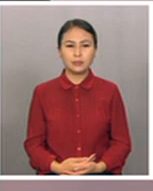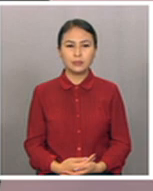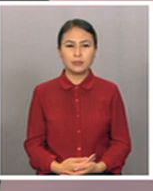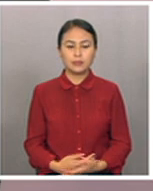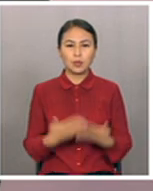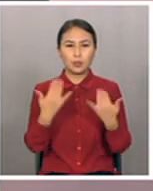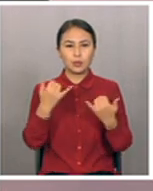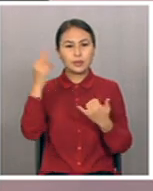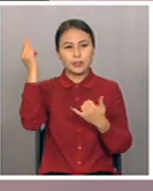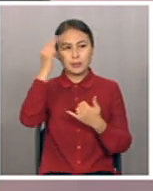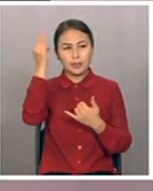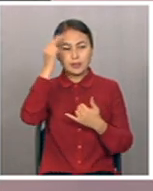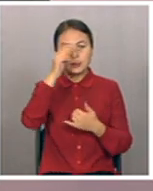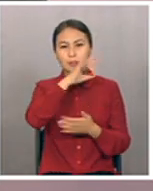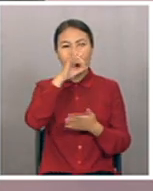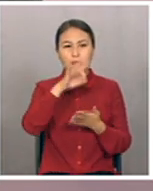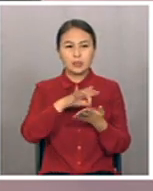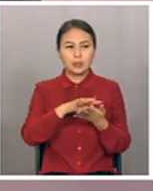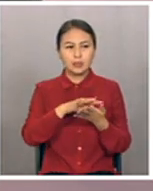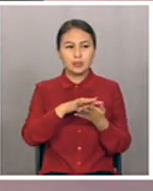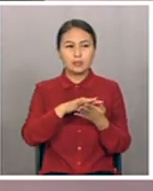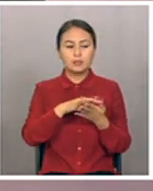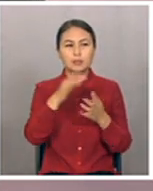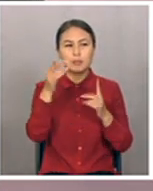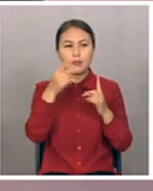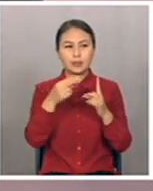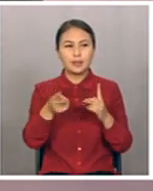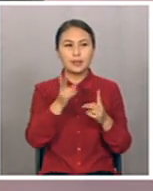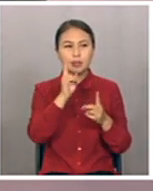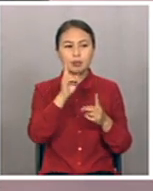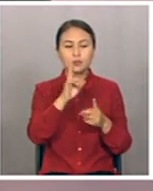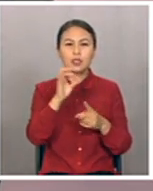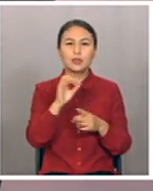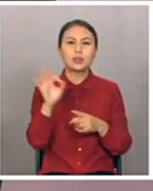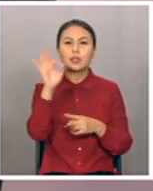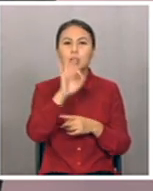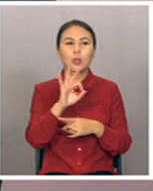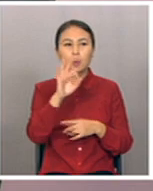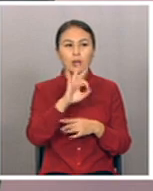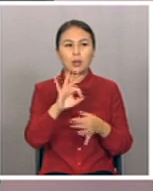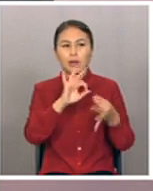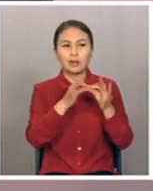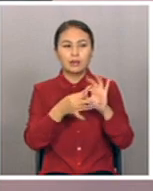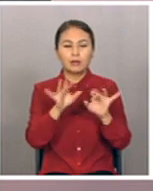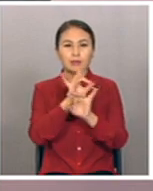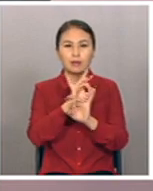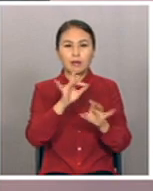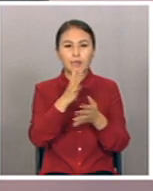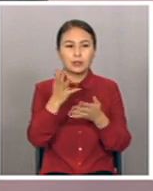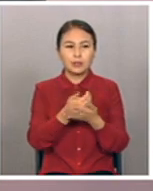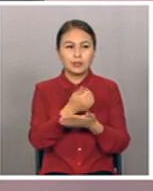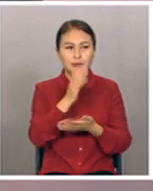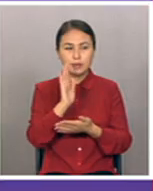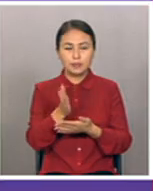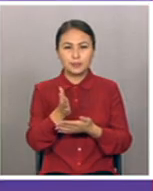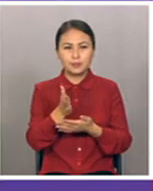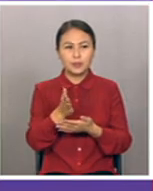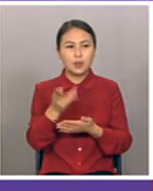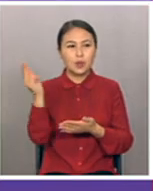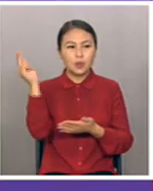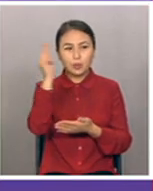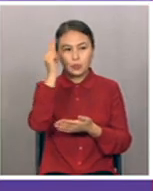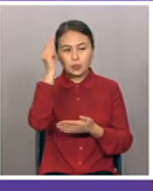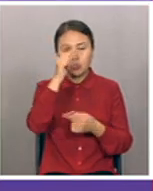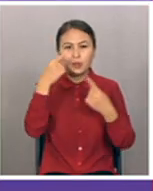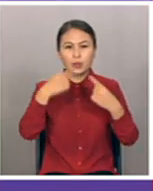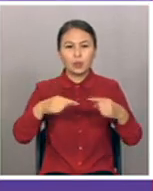Бүгінгі сабағымыздың мақсаты – мәтінде кім және не туралы айтылғанын анықтайсыңдар.